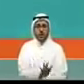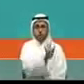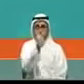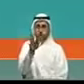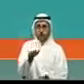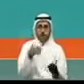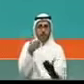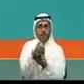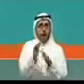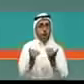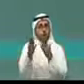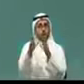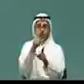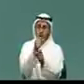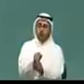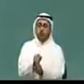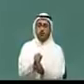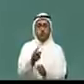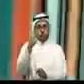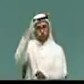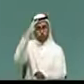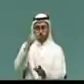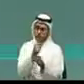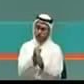في الداخل والخارج.